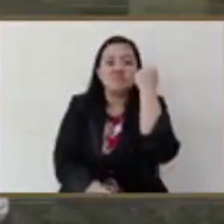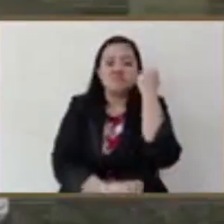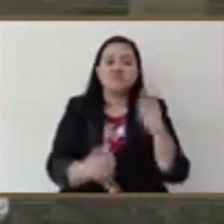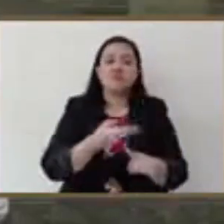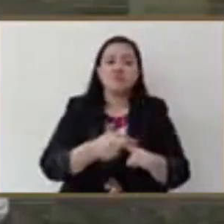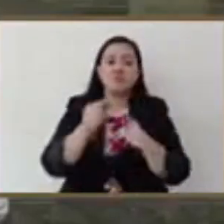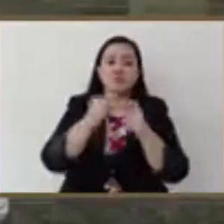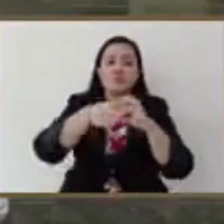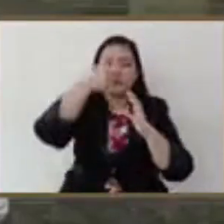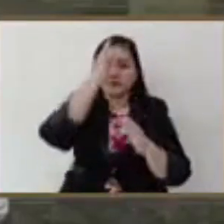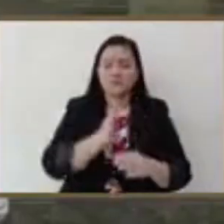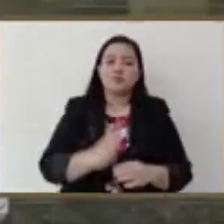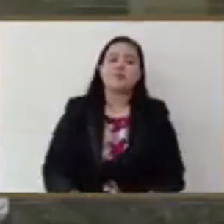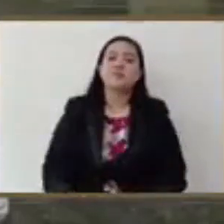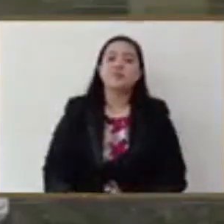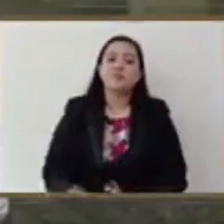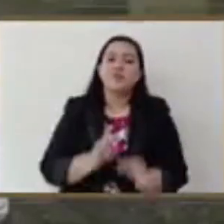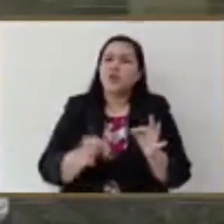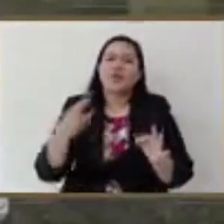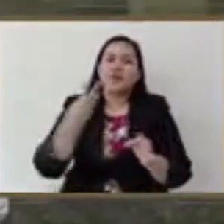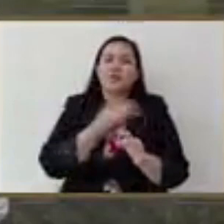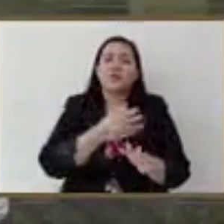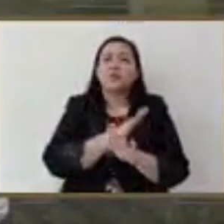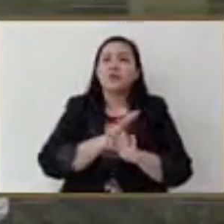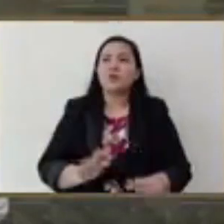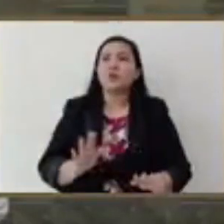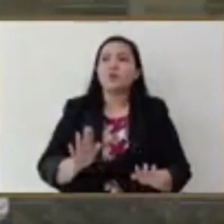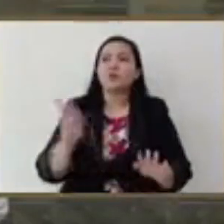Kung tayo'y nagtitiis, kung wala tayong ticket,